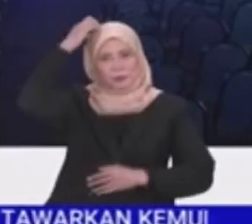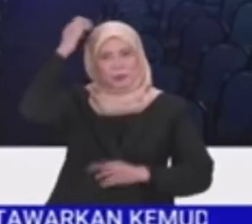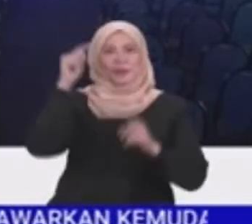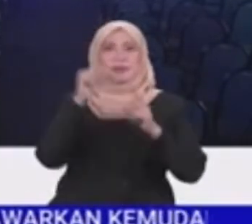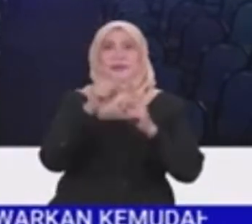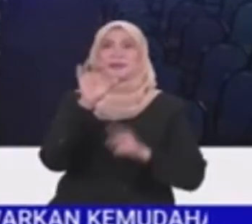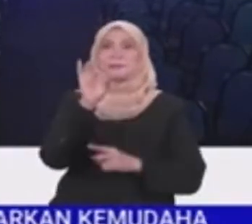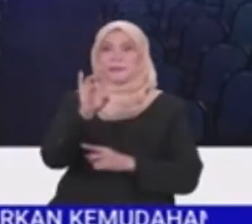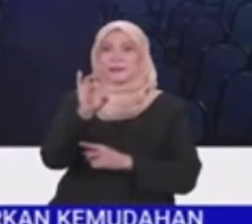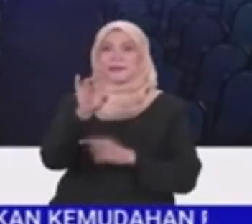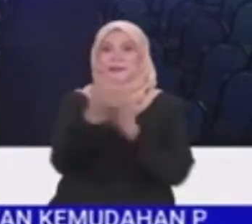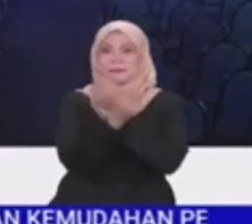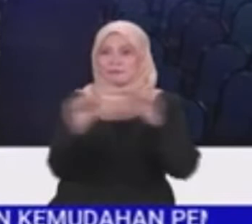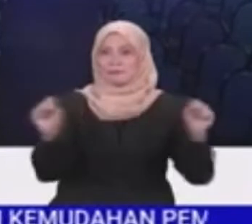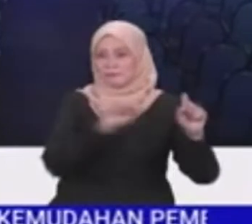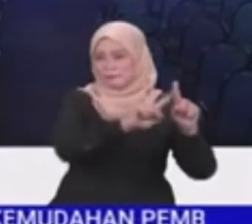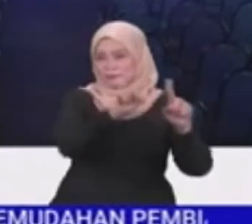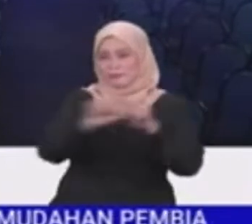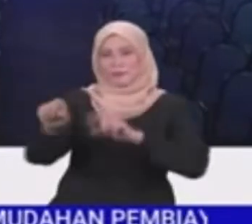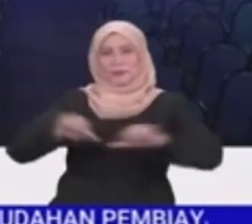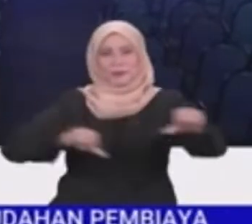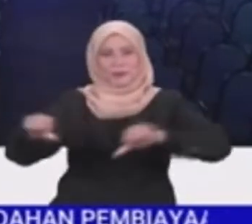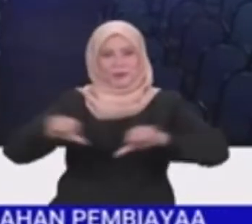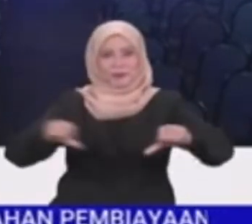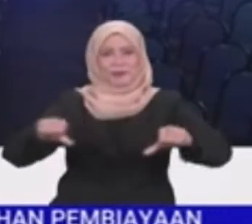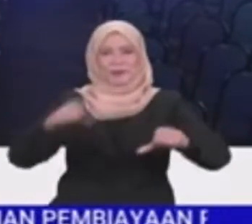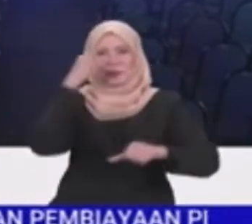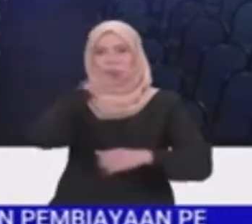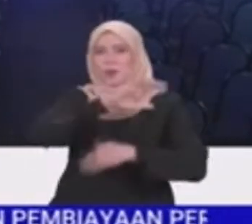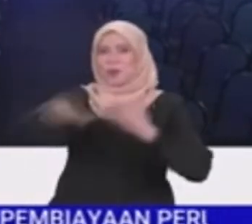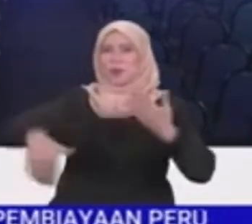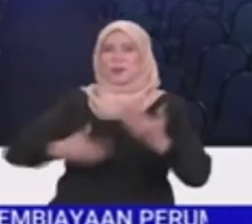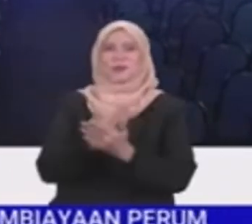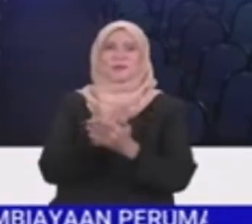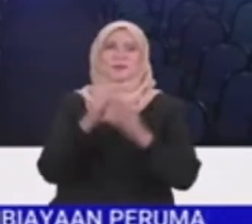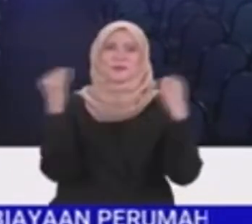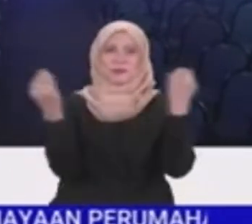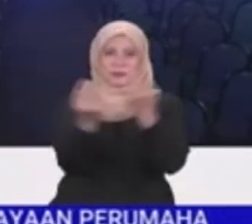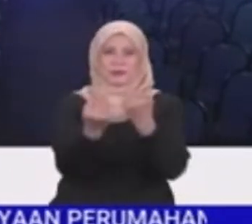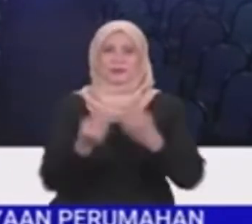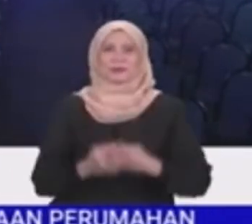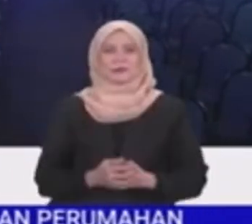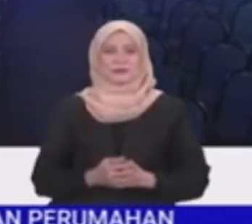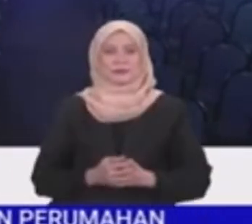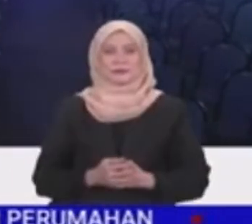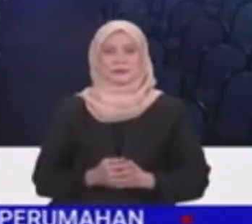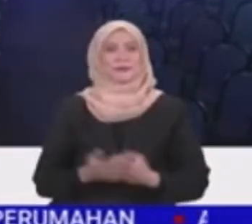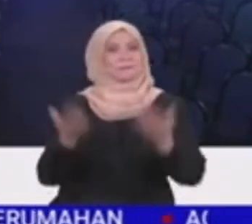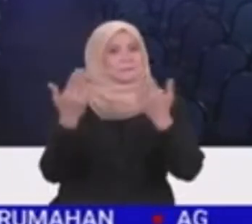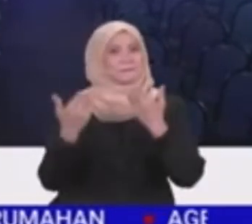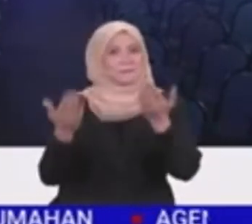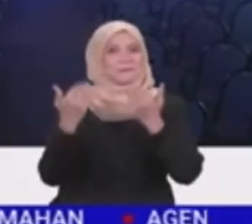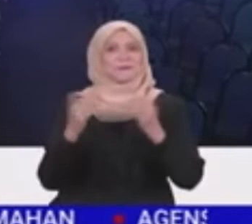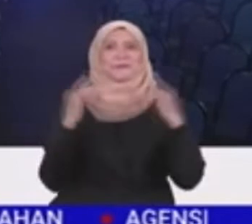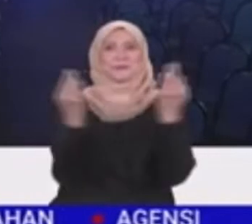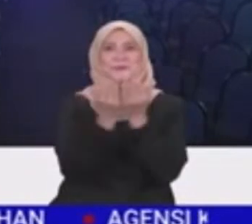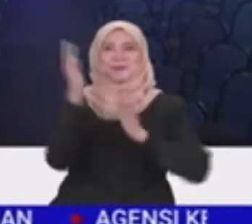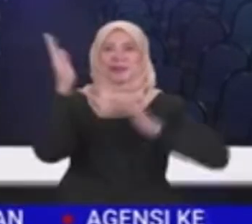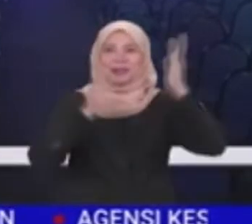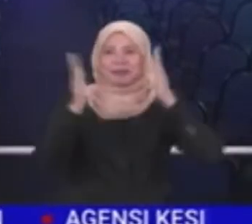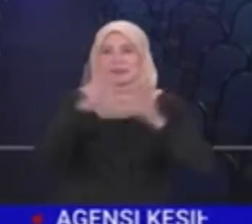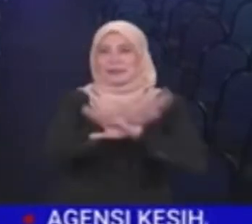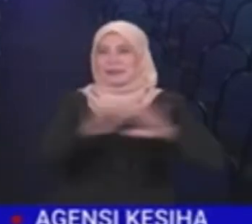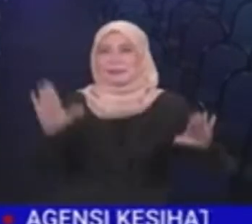ke-8 kali ini menyediakan pelbagai aktiviti menarik untuk semua lapisan masyarakat. Ayuhlah Keluarga Malaysia,